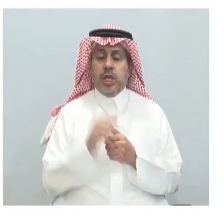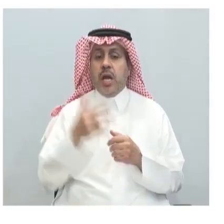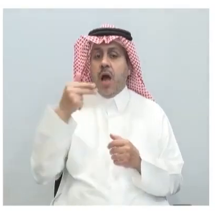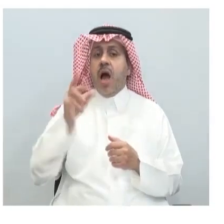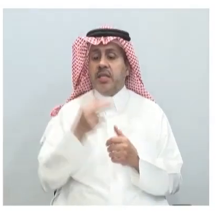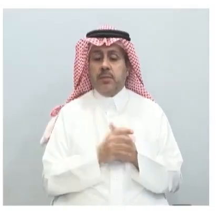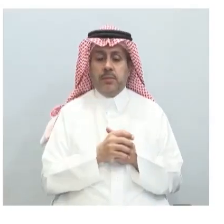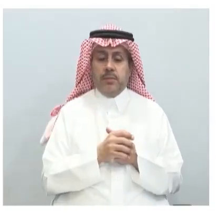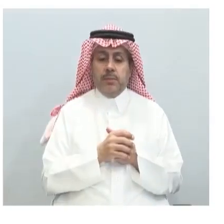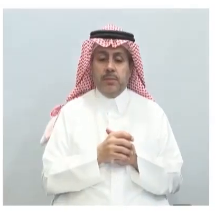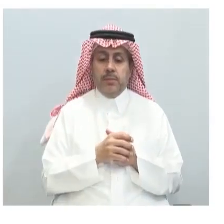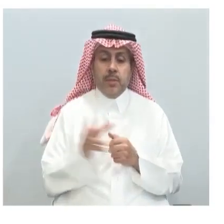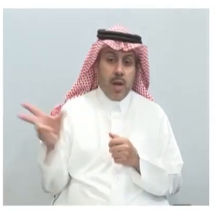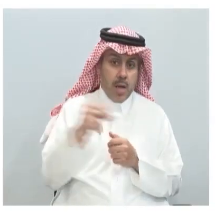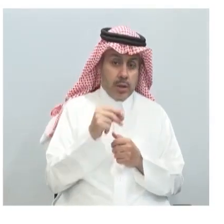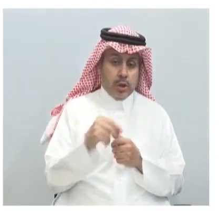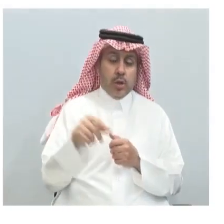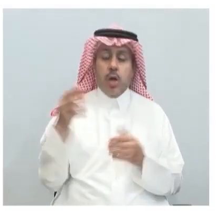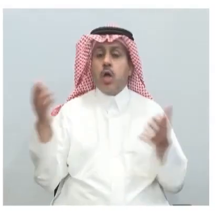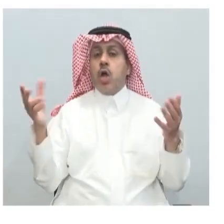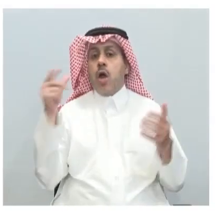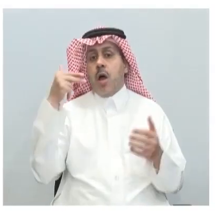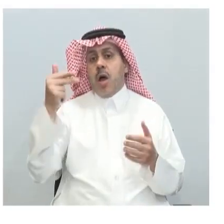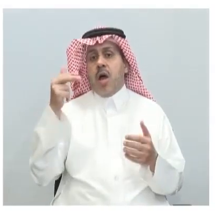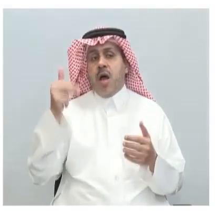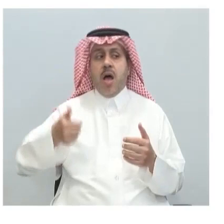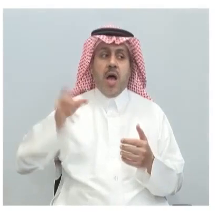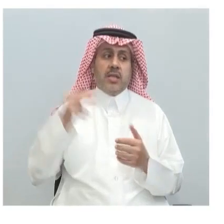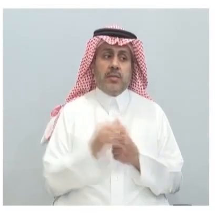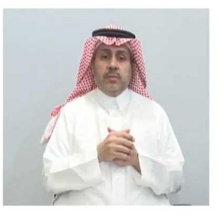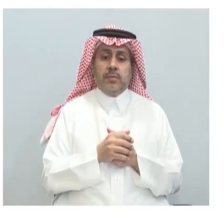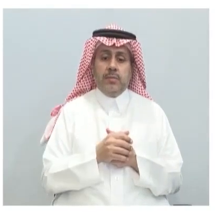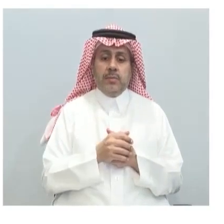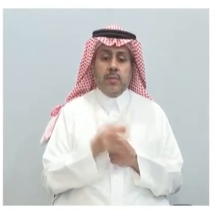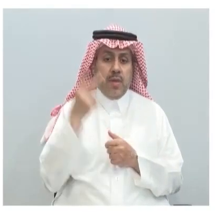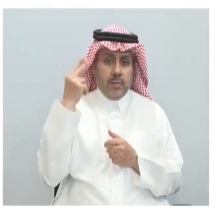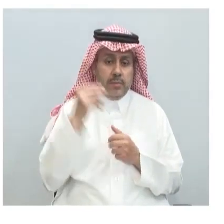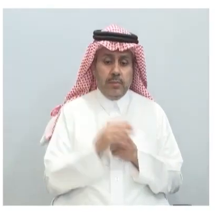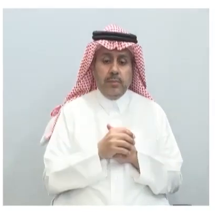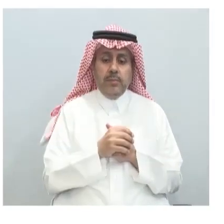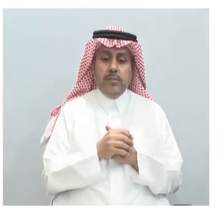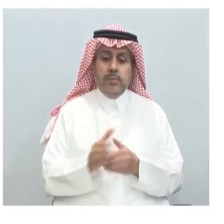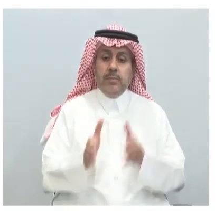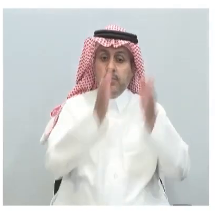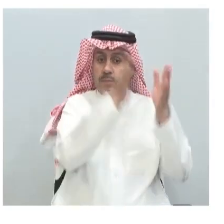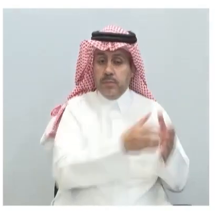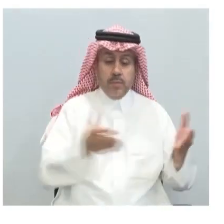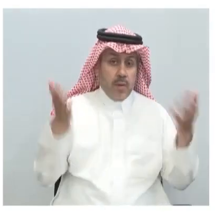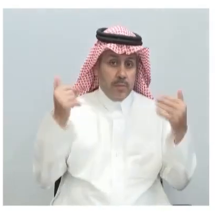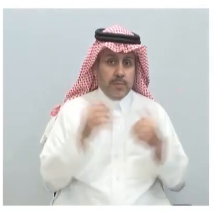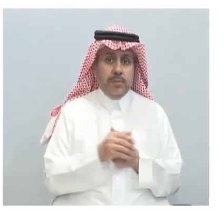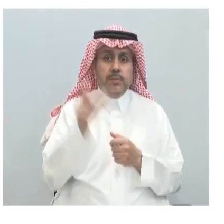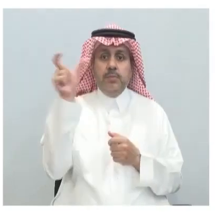اذا اعطتني الناتج الاول من ضمن النواتج الثانيه ماذا حدث قلنا انتقلت الاكسجين الى ال